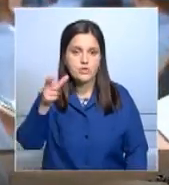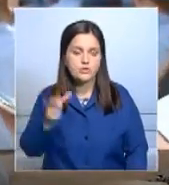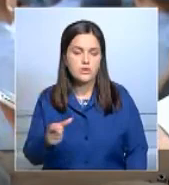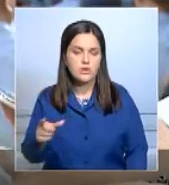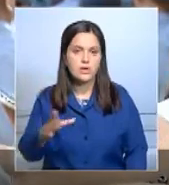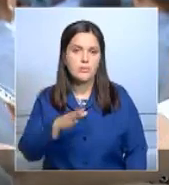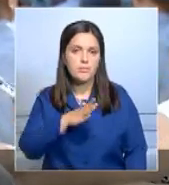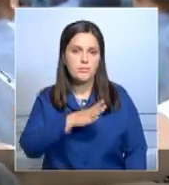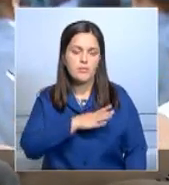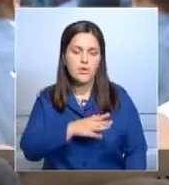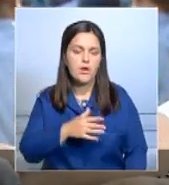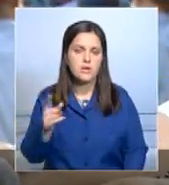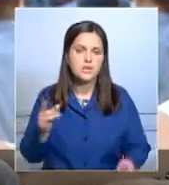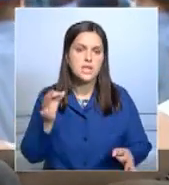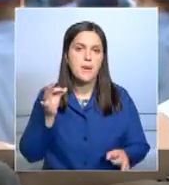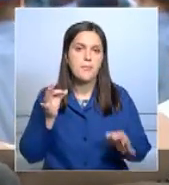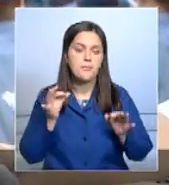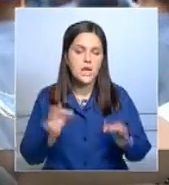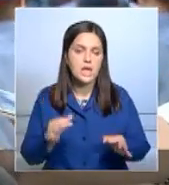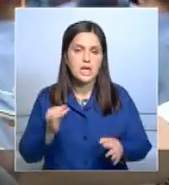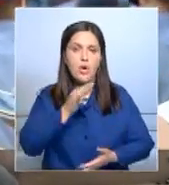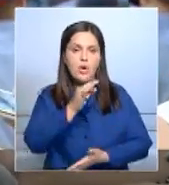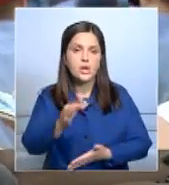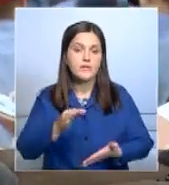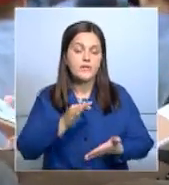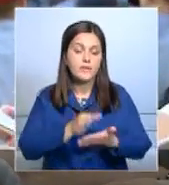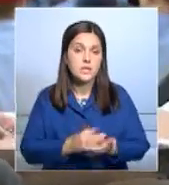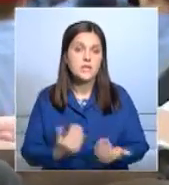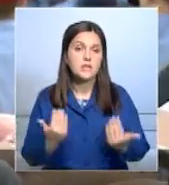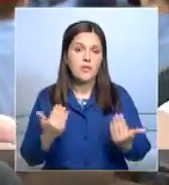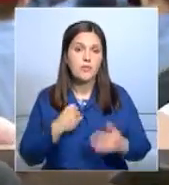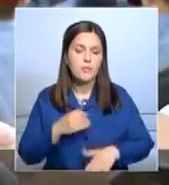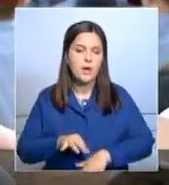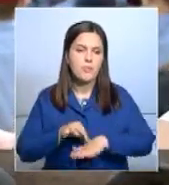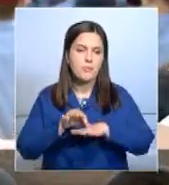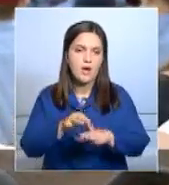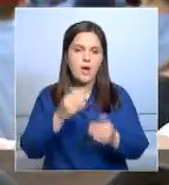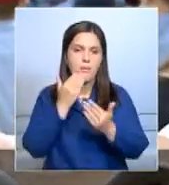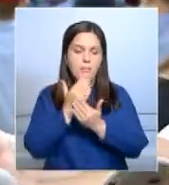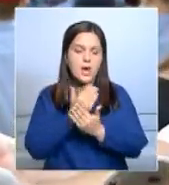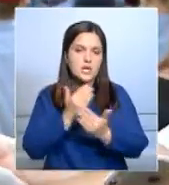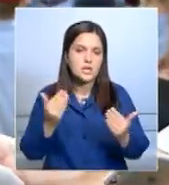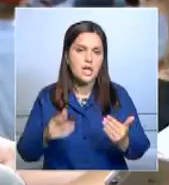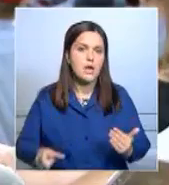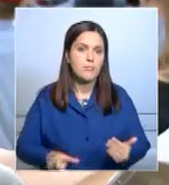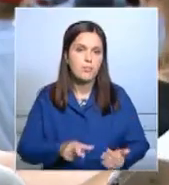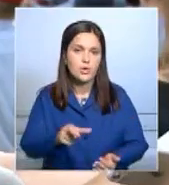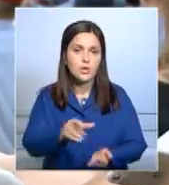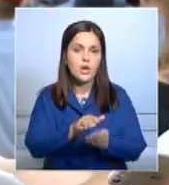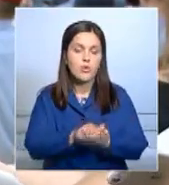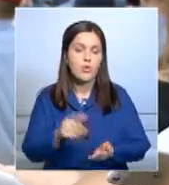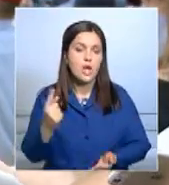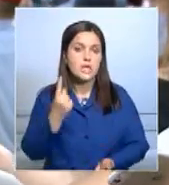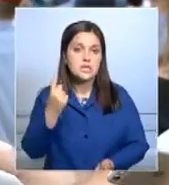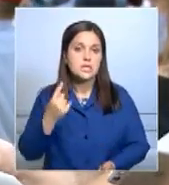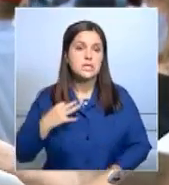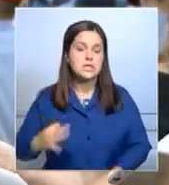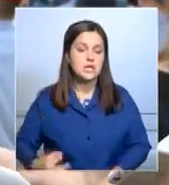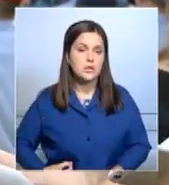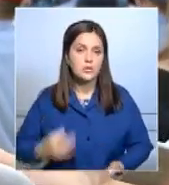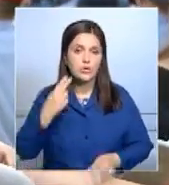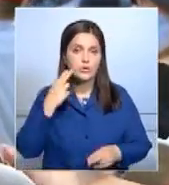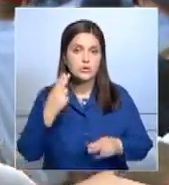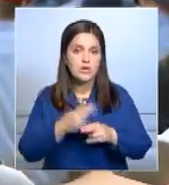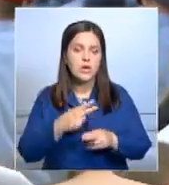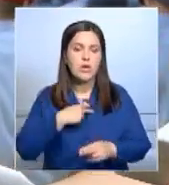большой буквы, справедливым и ответственным. Сегодня мы провожаем его в последний путь. Он единственный сын у сестры. На наших